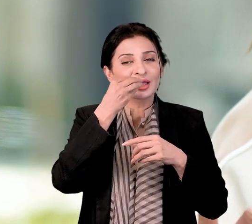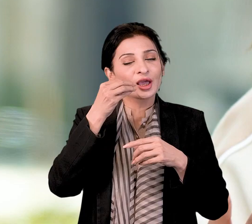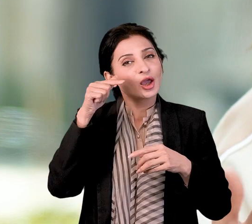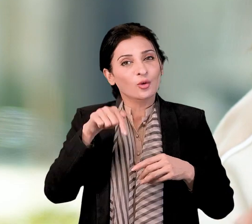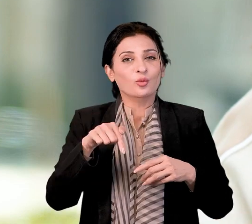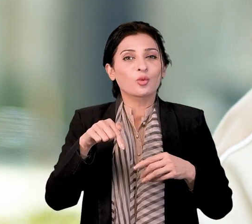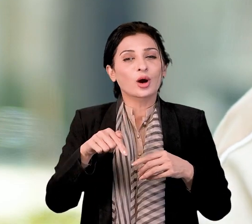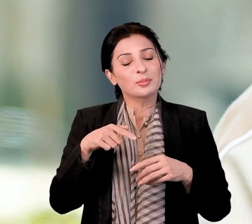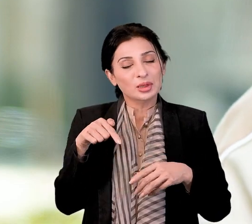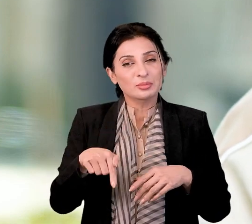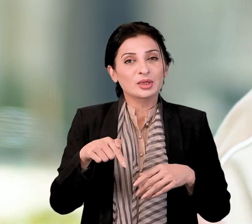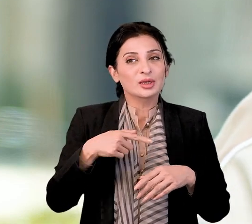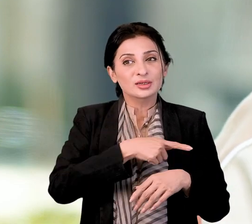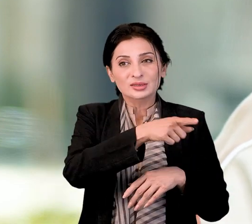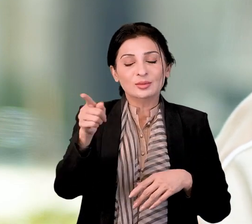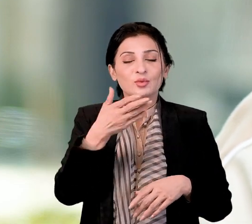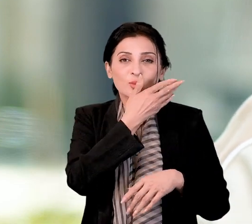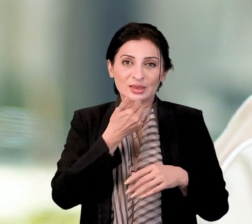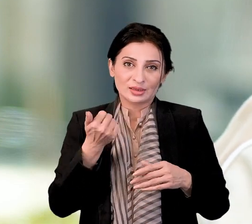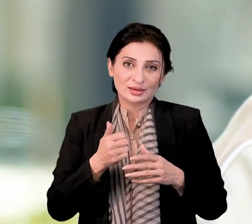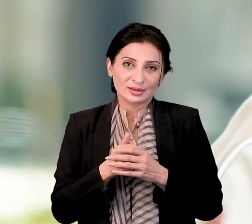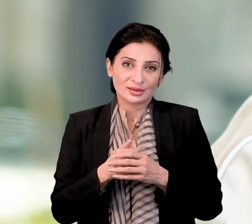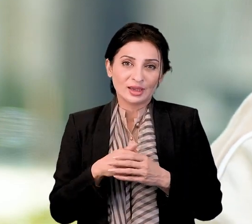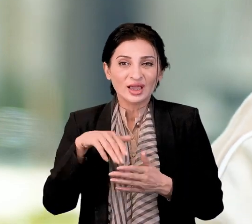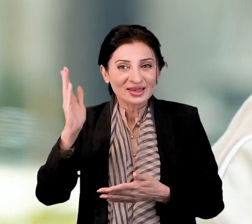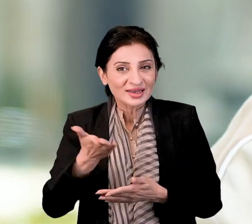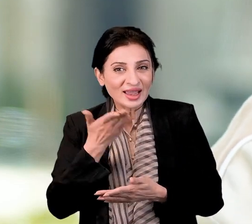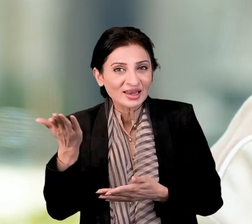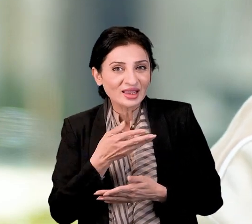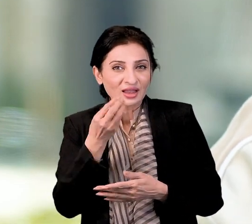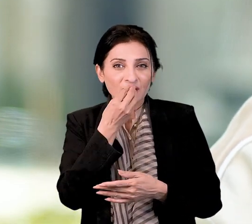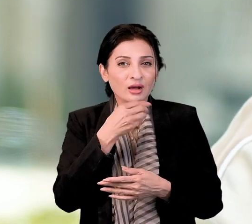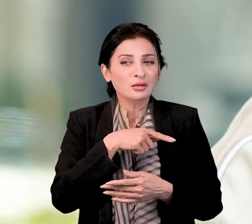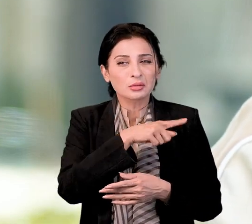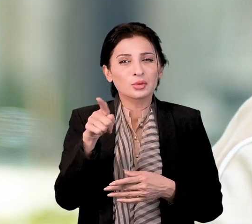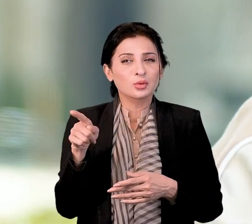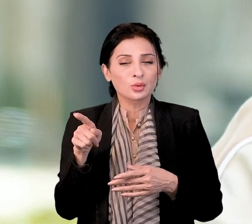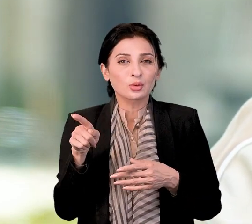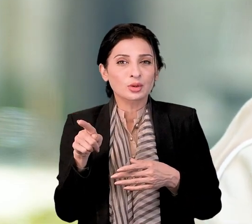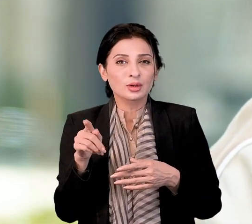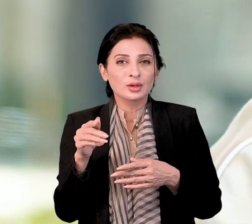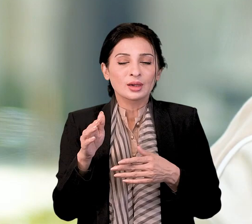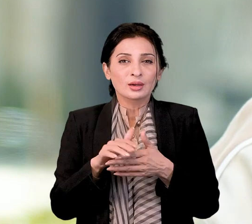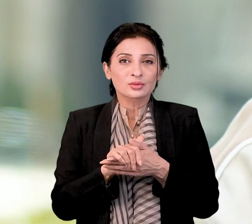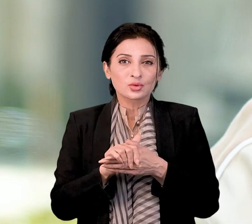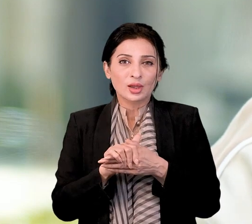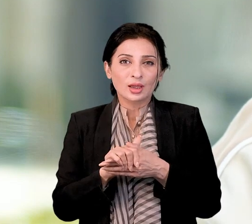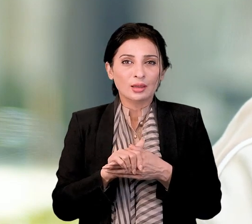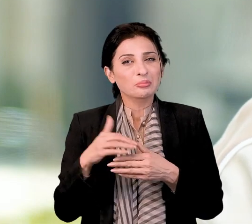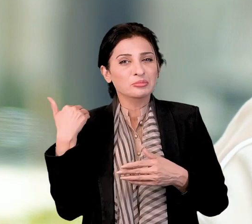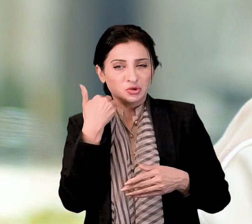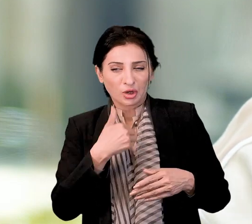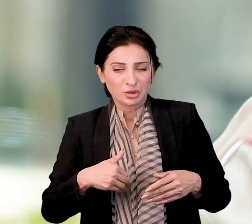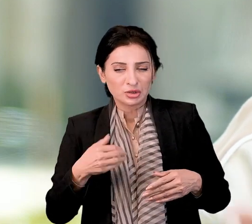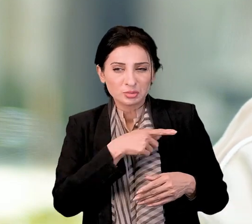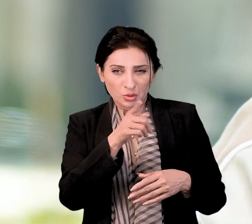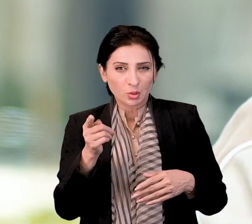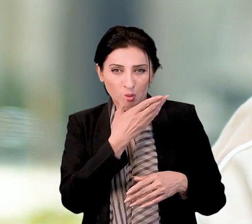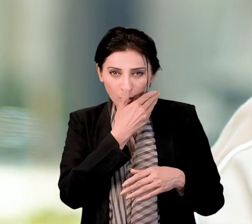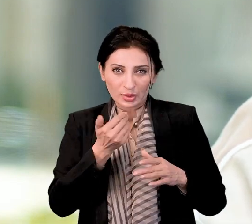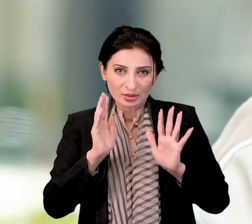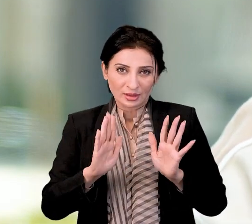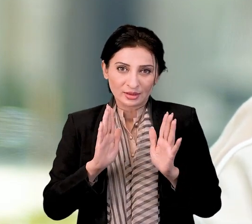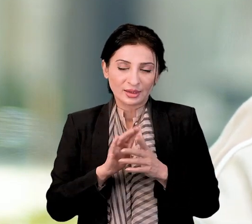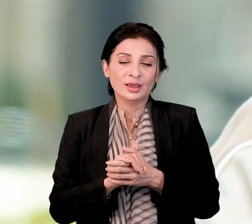चाहें. तो चाइनीज़ और देसी यहाँ बहुत चलता है. आई डू हैव टू रियली पुट माई एफर्ट इन